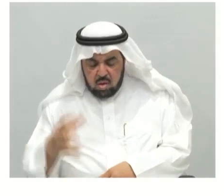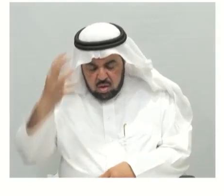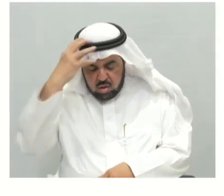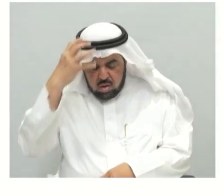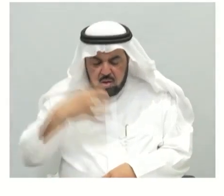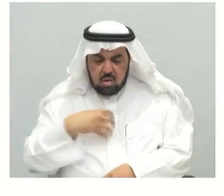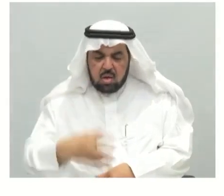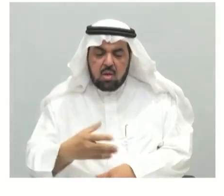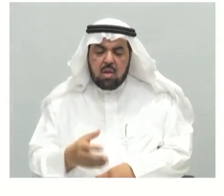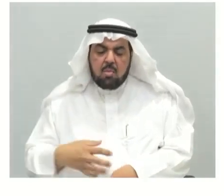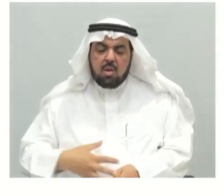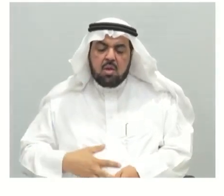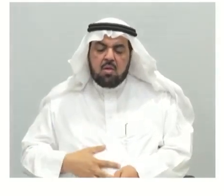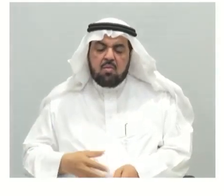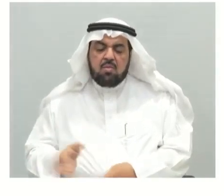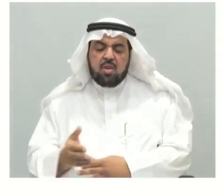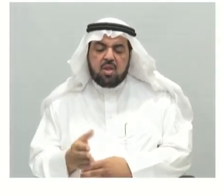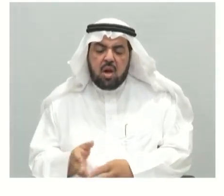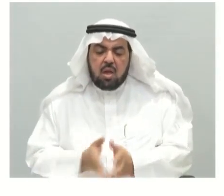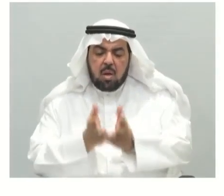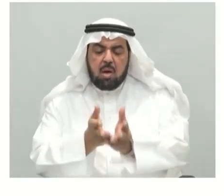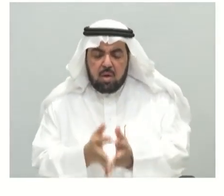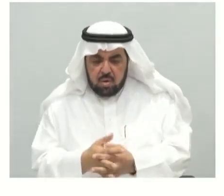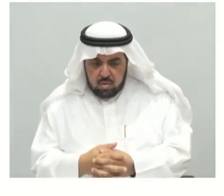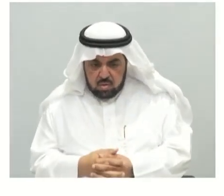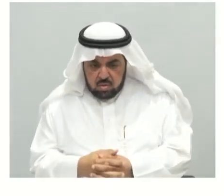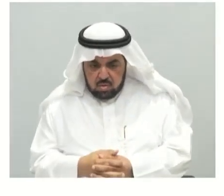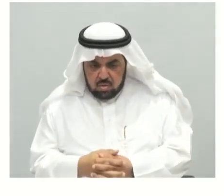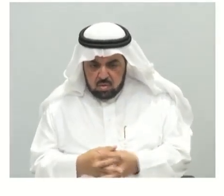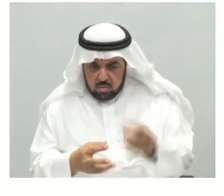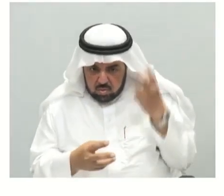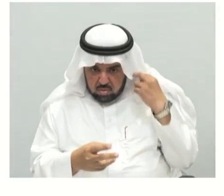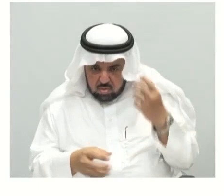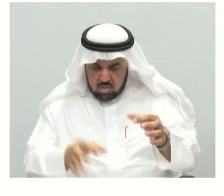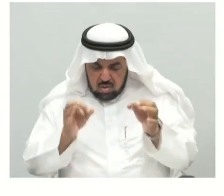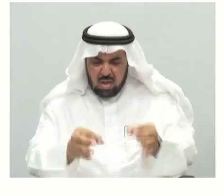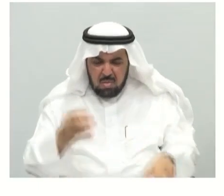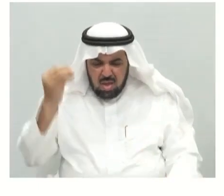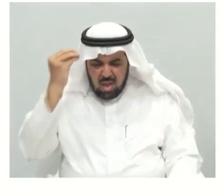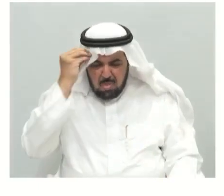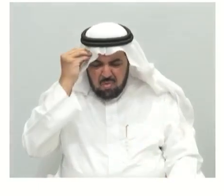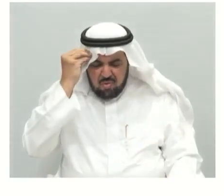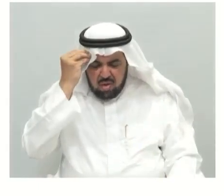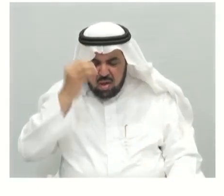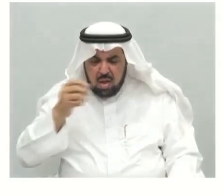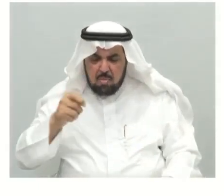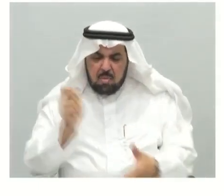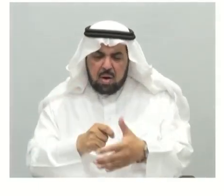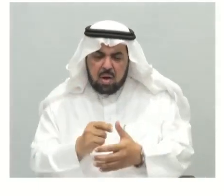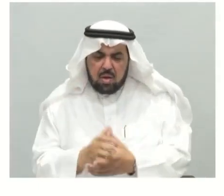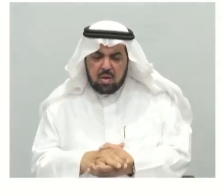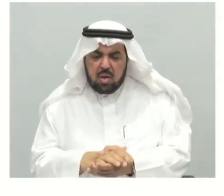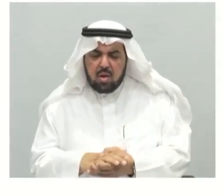صدر بالنسبه للبطن في جراد البحر تثبيت المفاهيم الرئيسه